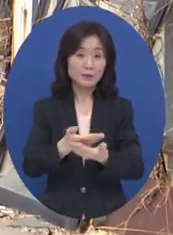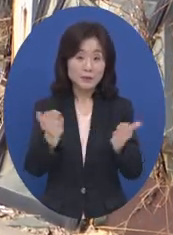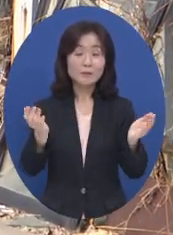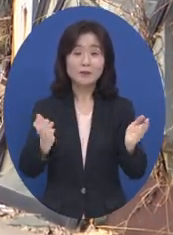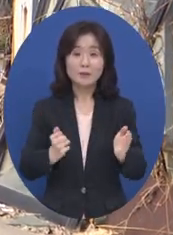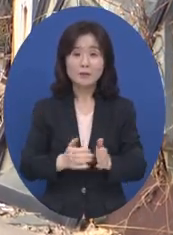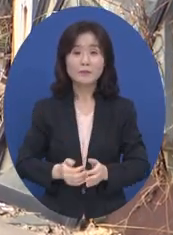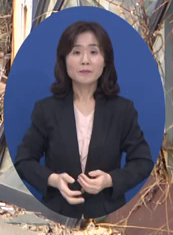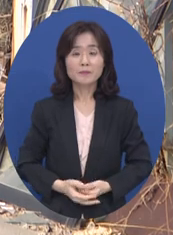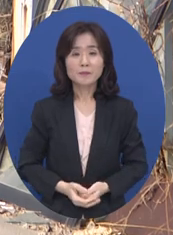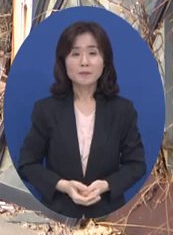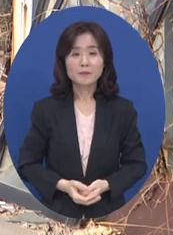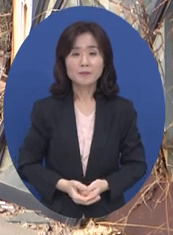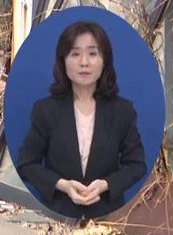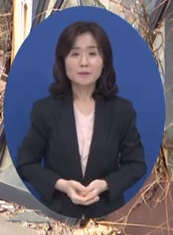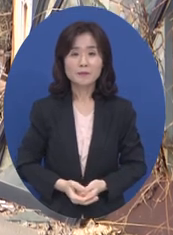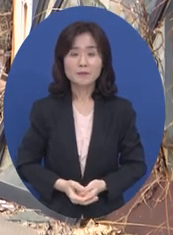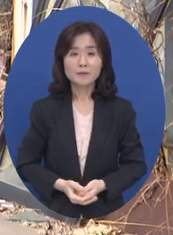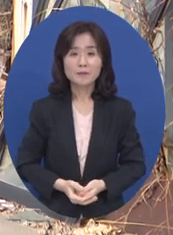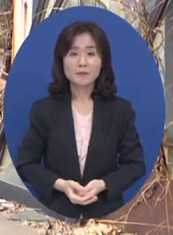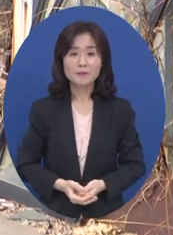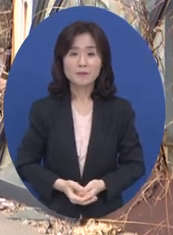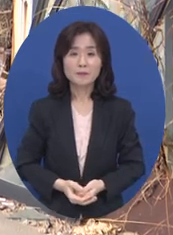효창 수 있다